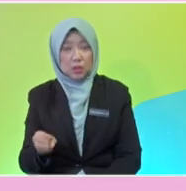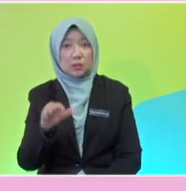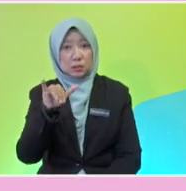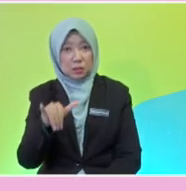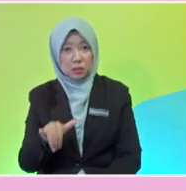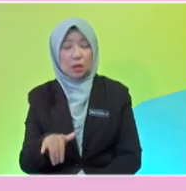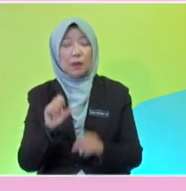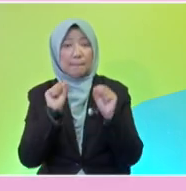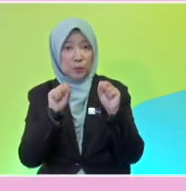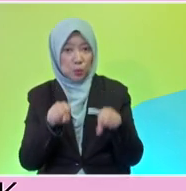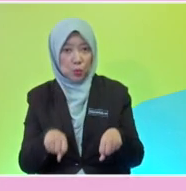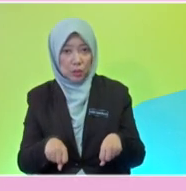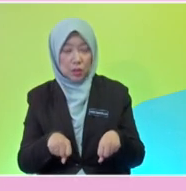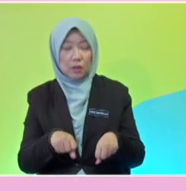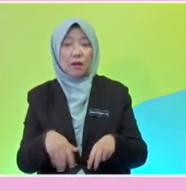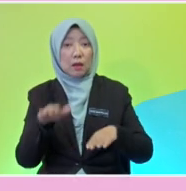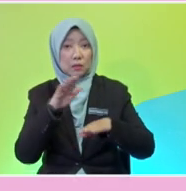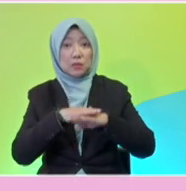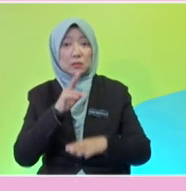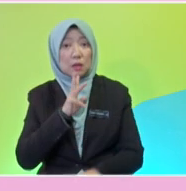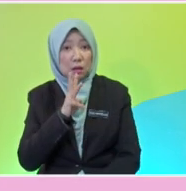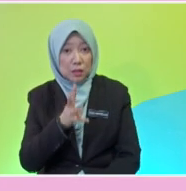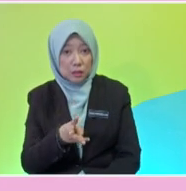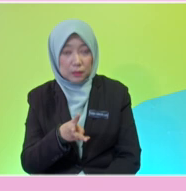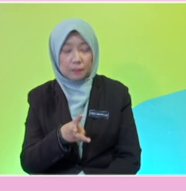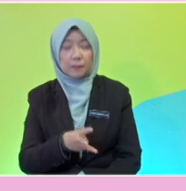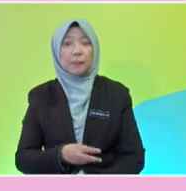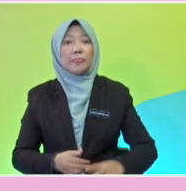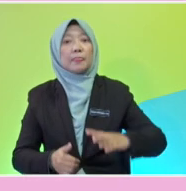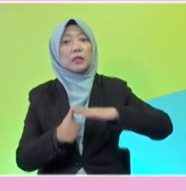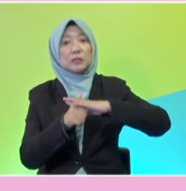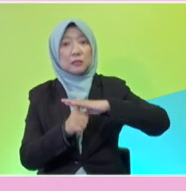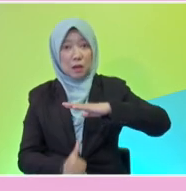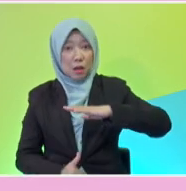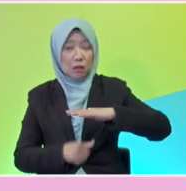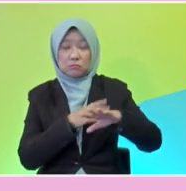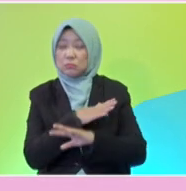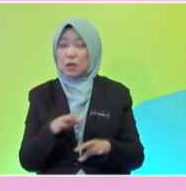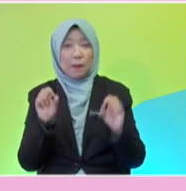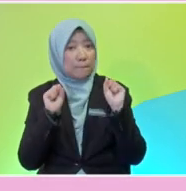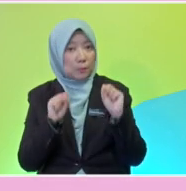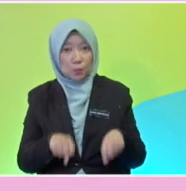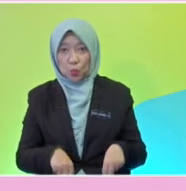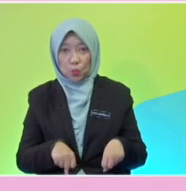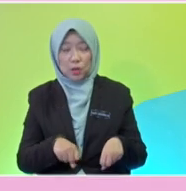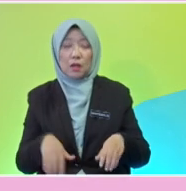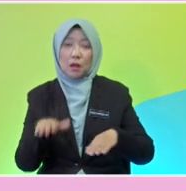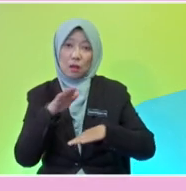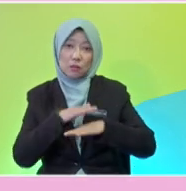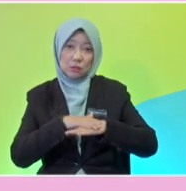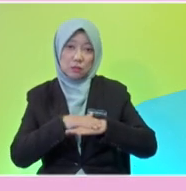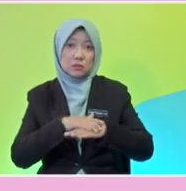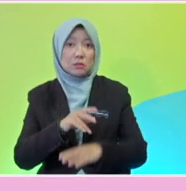air untuk tenggelamnya objek yang tidak boleh terapung di atas permukaan